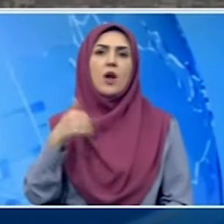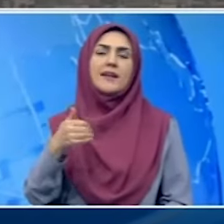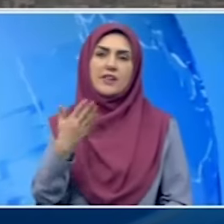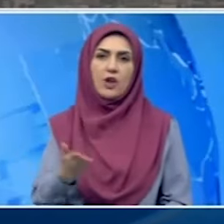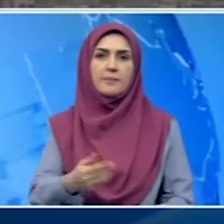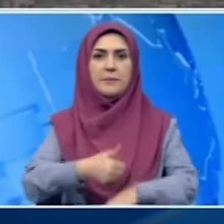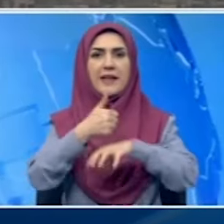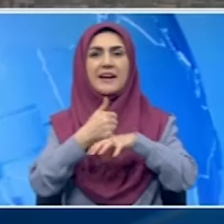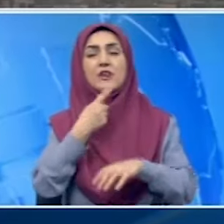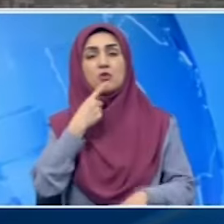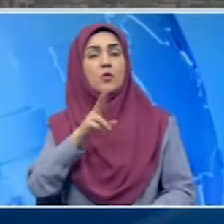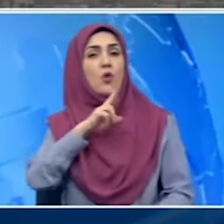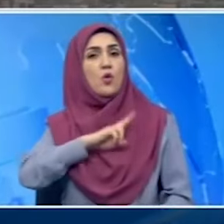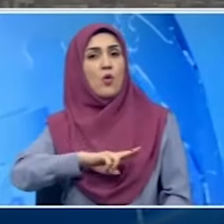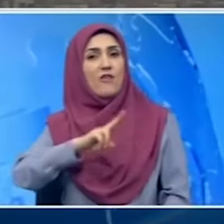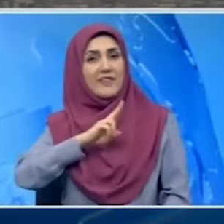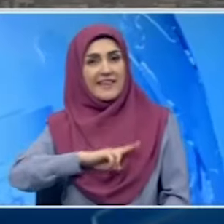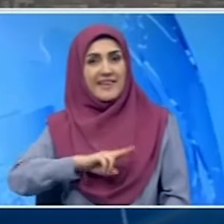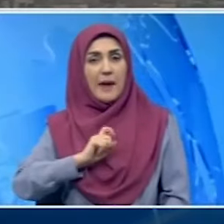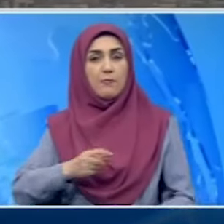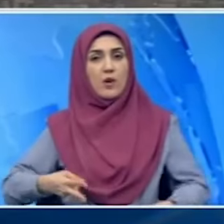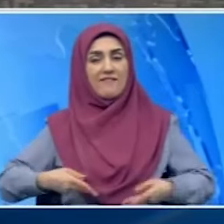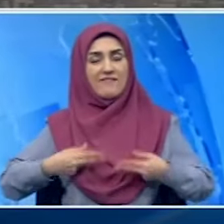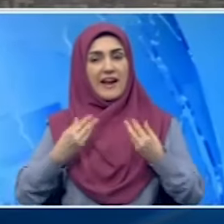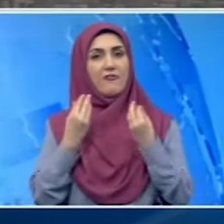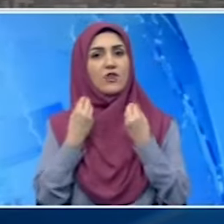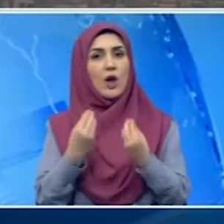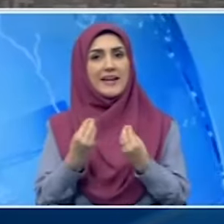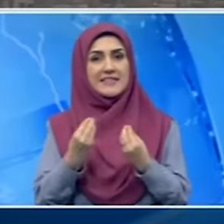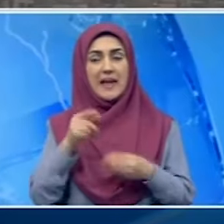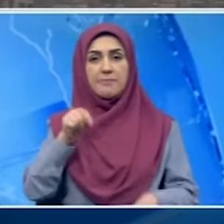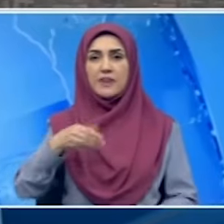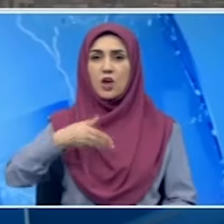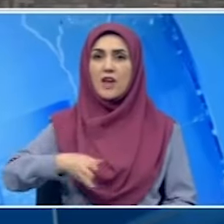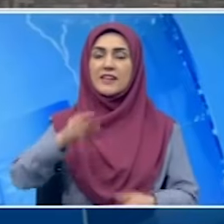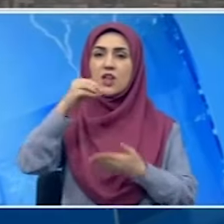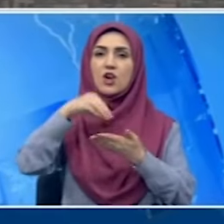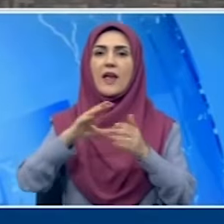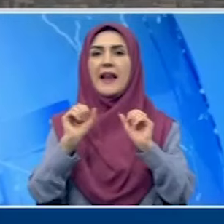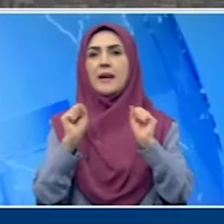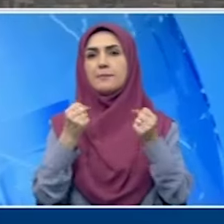از کمک‌ها و نظرات جریان‌ها و دیدگاه‌های مختلف استقبال می‌کند.